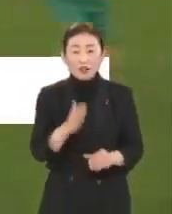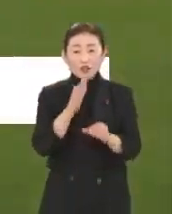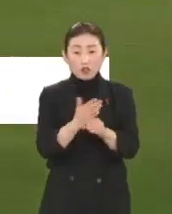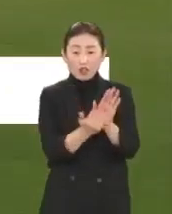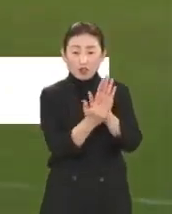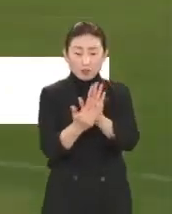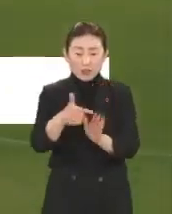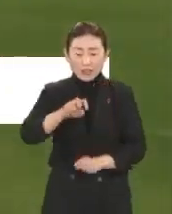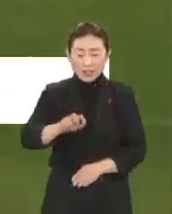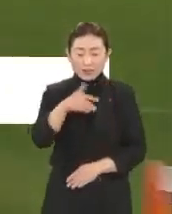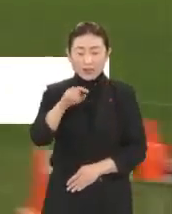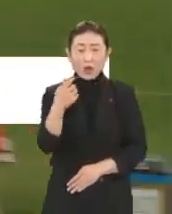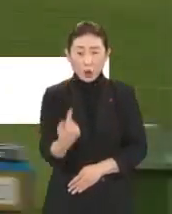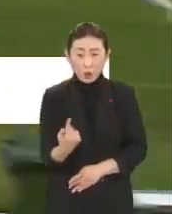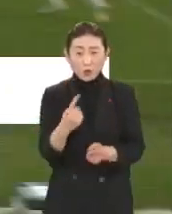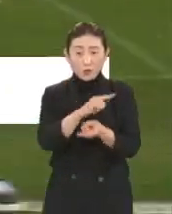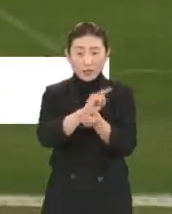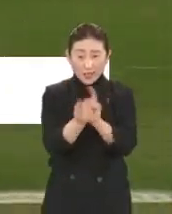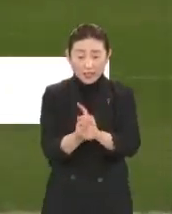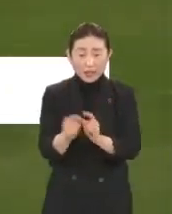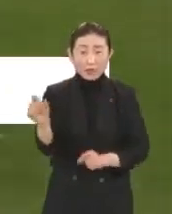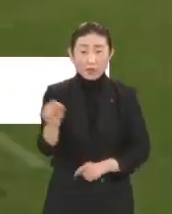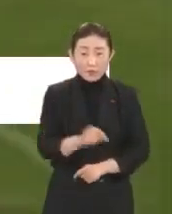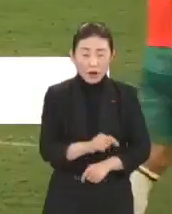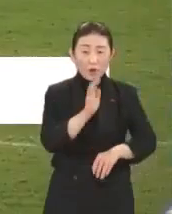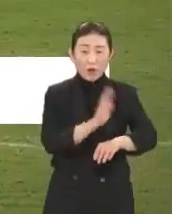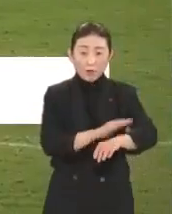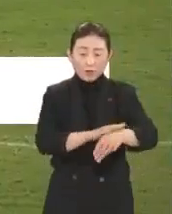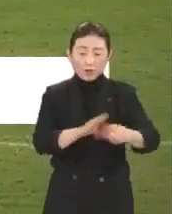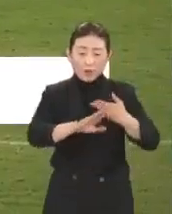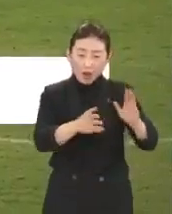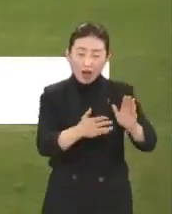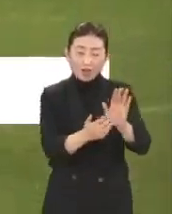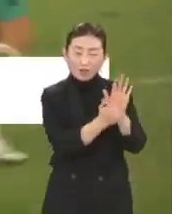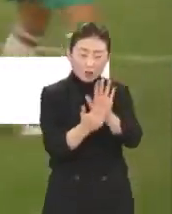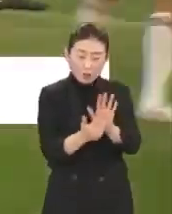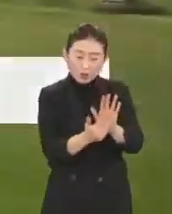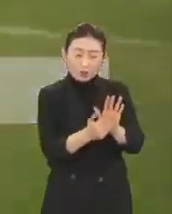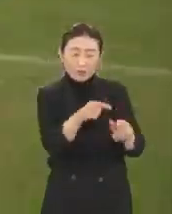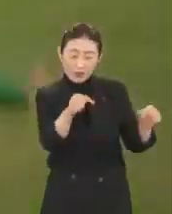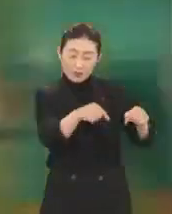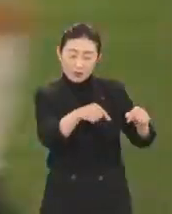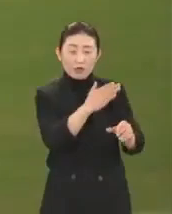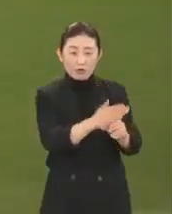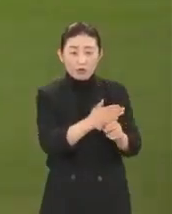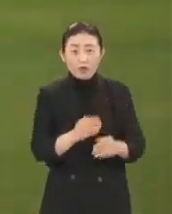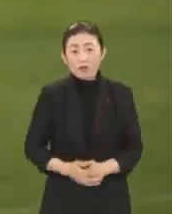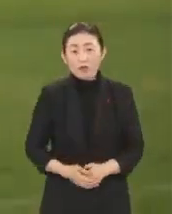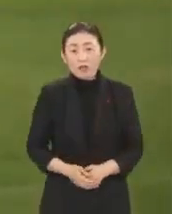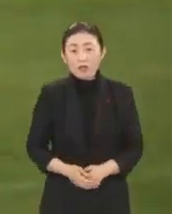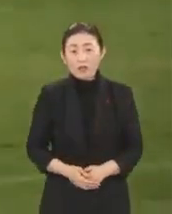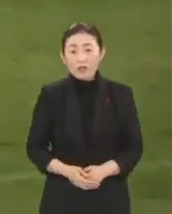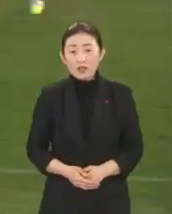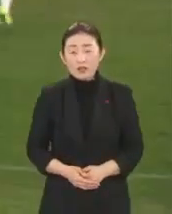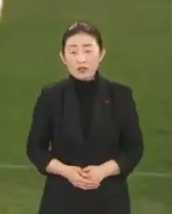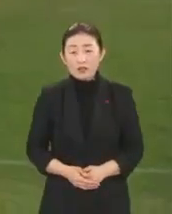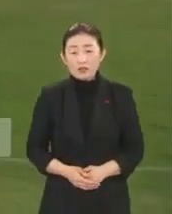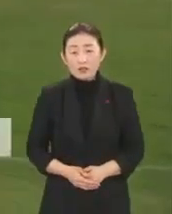수비수 김재우의 군입대로 발생한 공석은 왼발잡이 외국 용병 수비수들과 협상을 진행 중입니다 이외에도